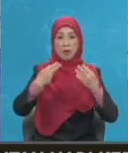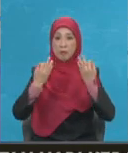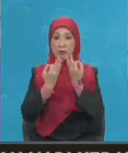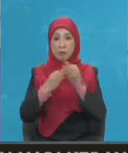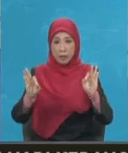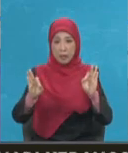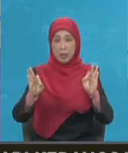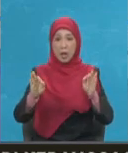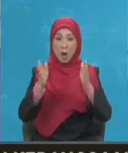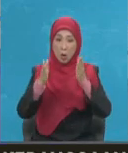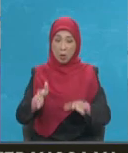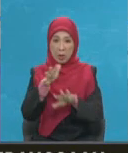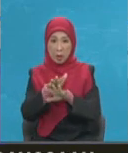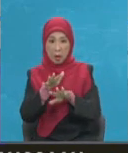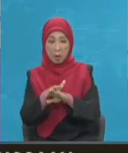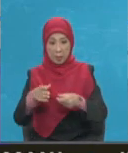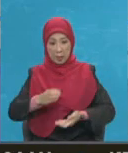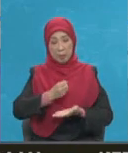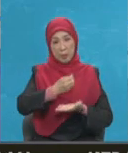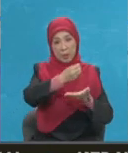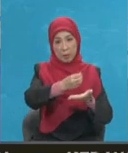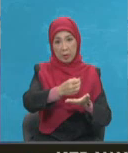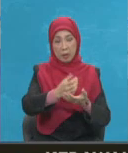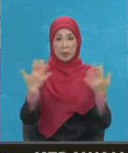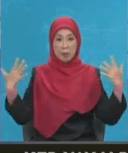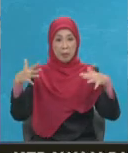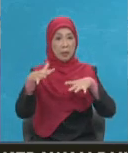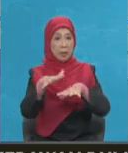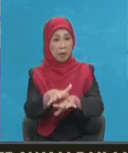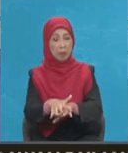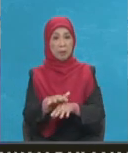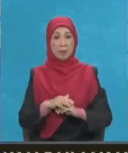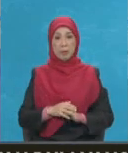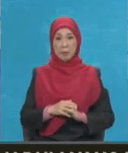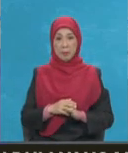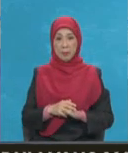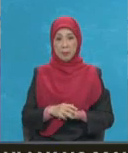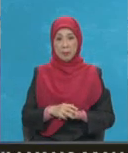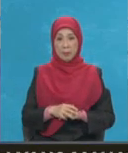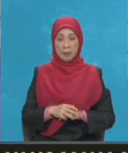dan orang ramai semasa berlangsungnya upacara Perhimpunan Agong.